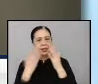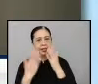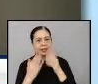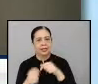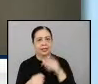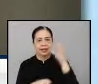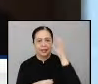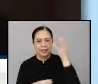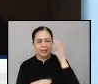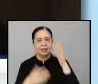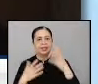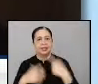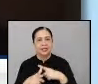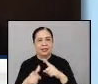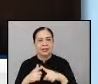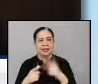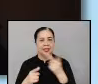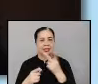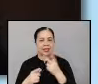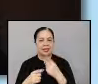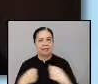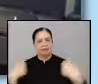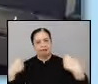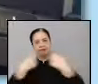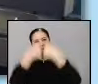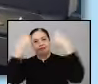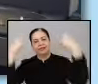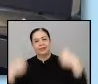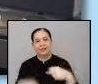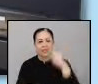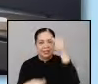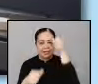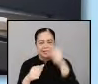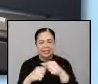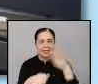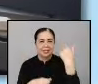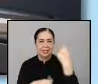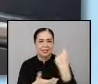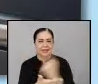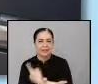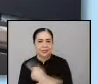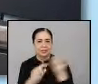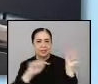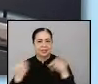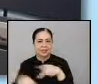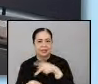saka sila nag-fist bump. Matatandaan nito lamang nakarang linggo punta sa Pilipinas ang